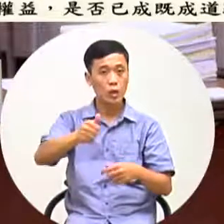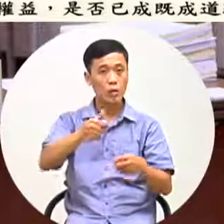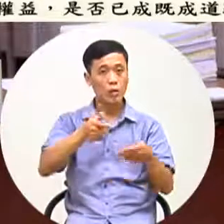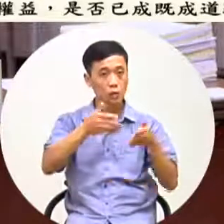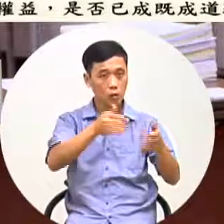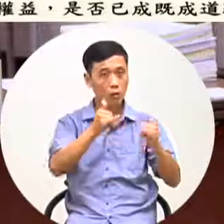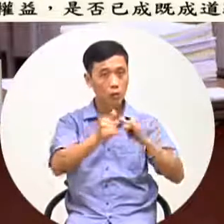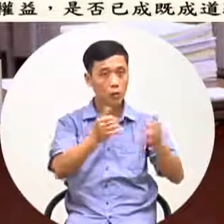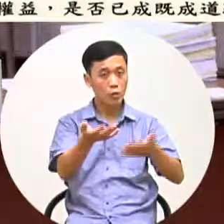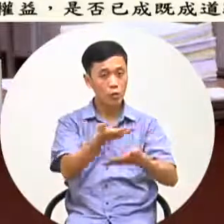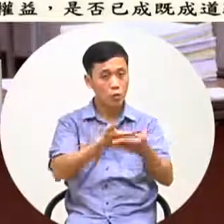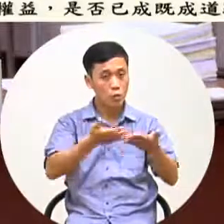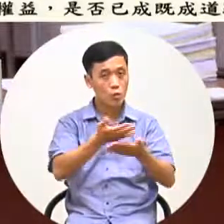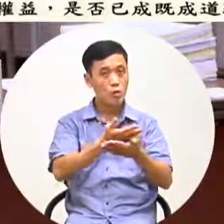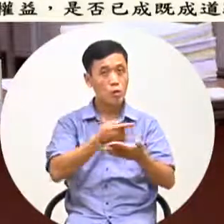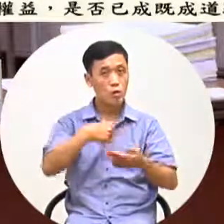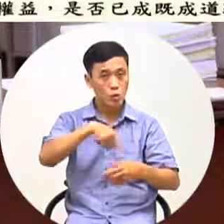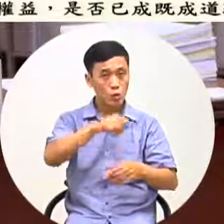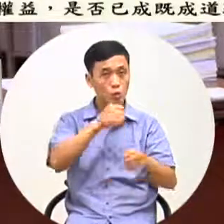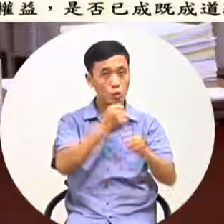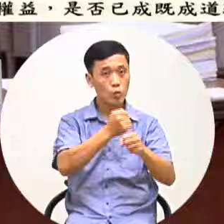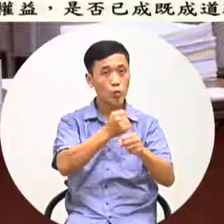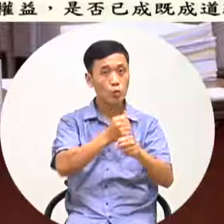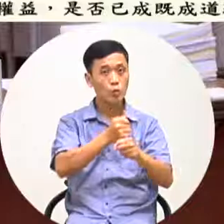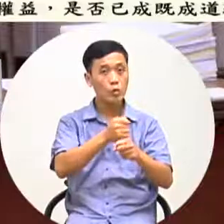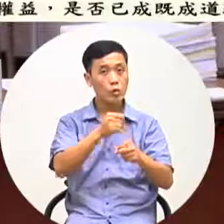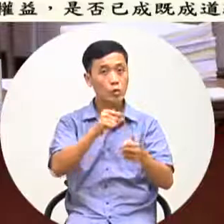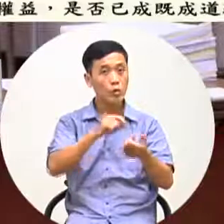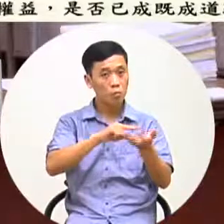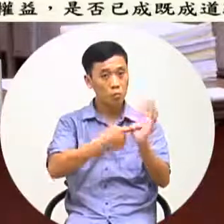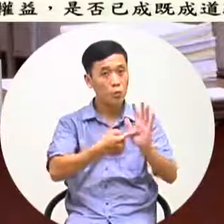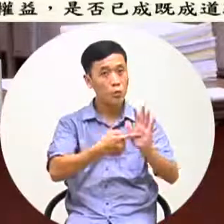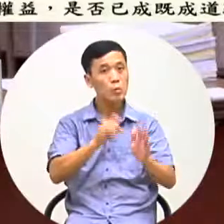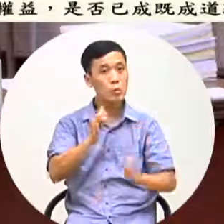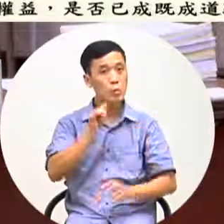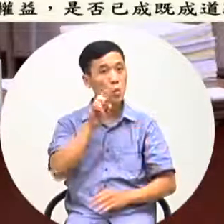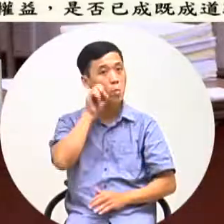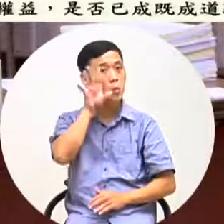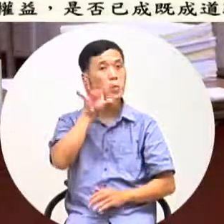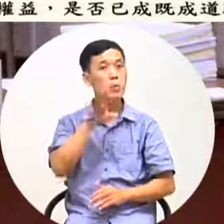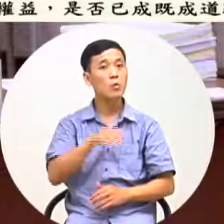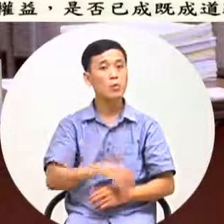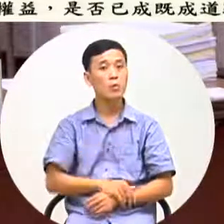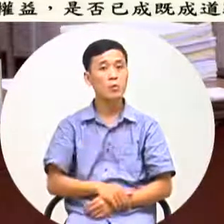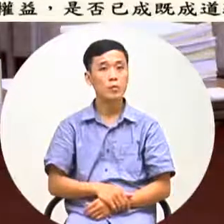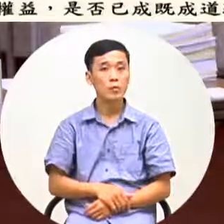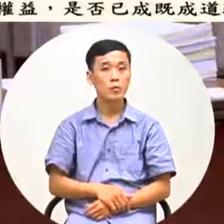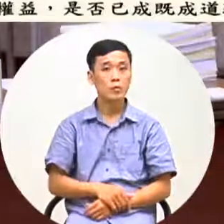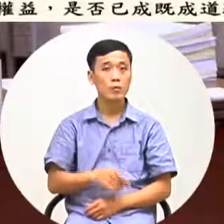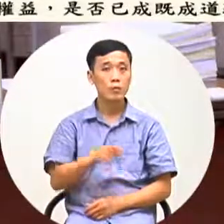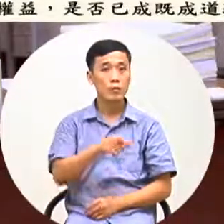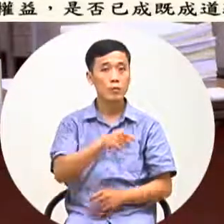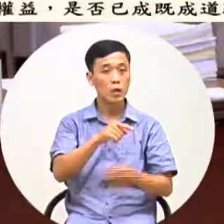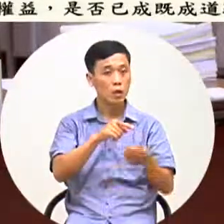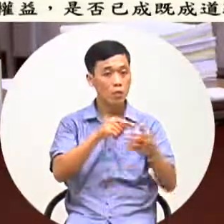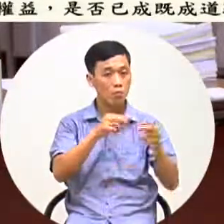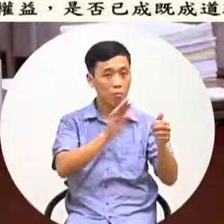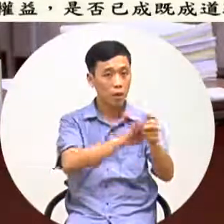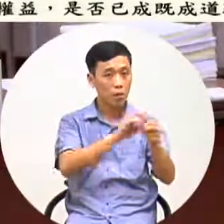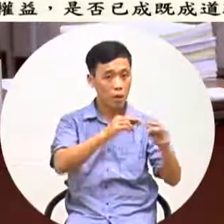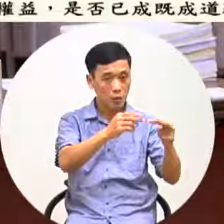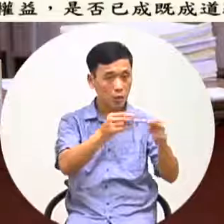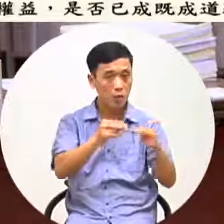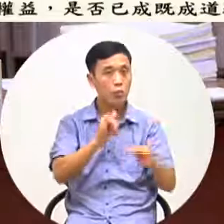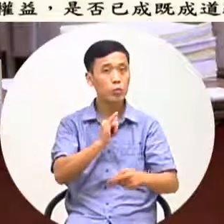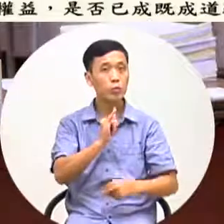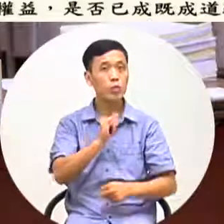含交我你小讲的，真正有迄个功能的啊，经验真正有够的啦吼，啊，用了真正袂歹。所以这件代志，我敢知影初步了解对不